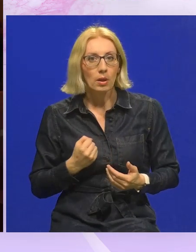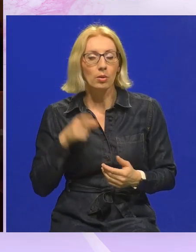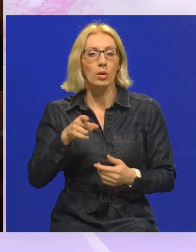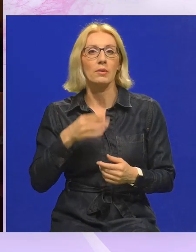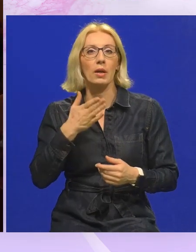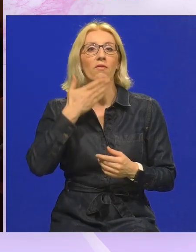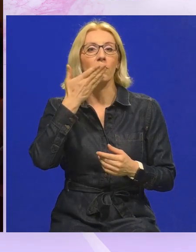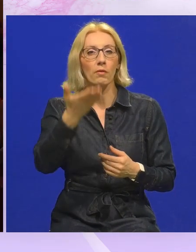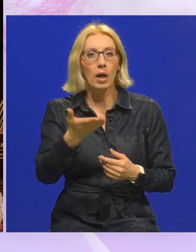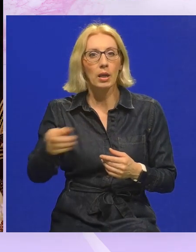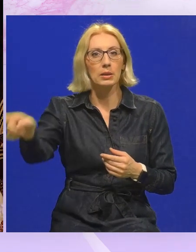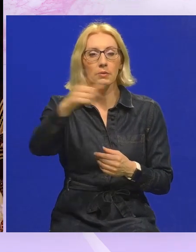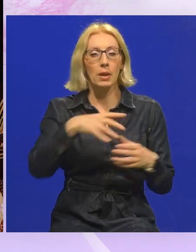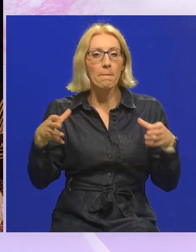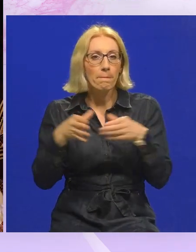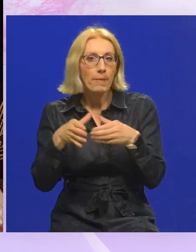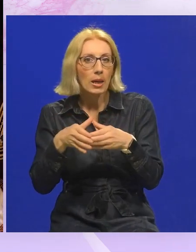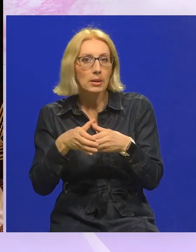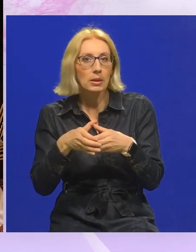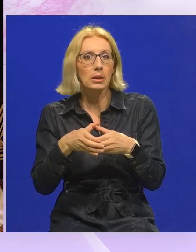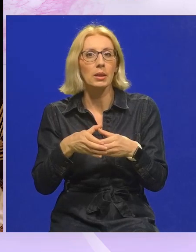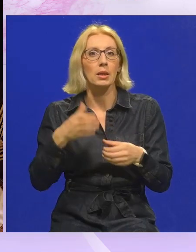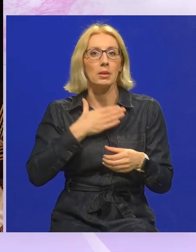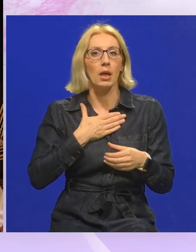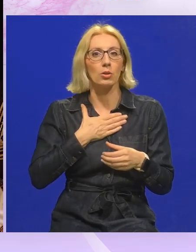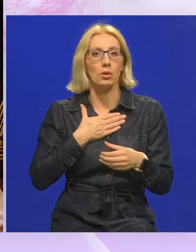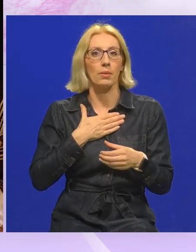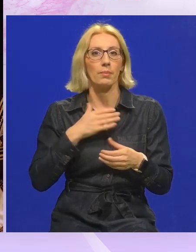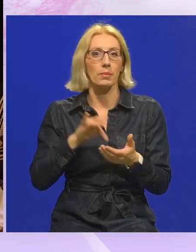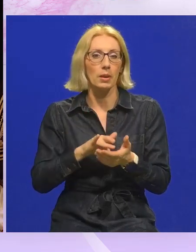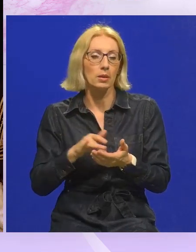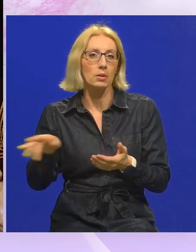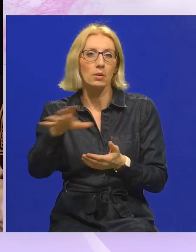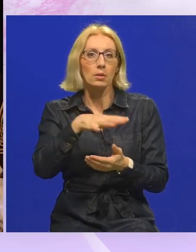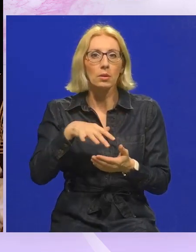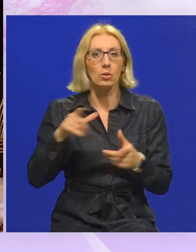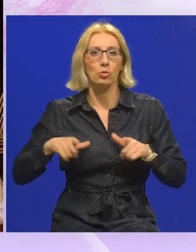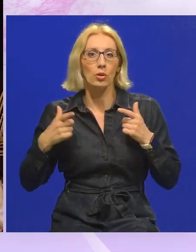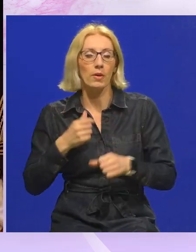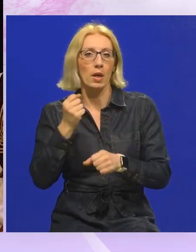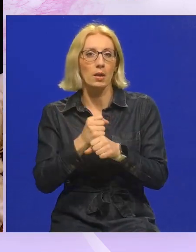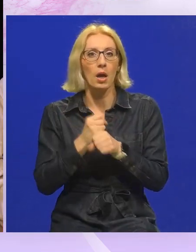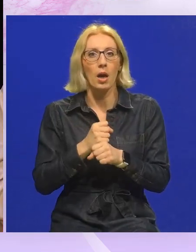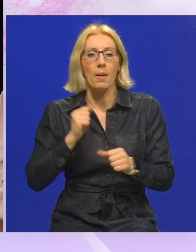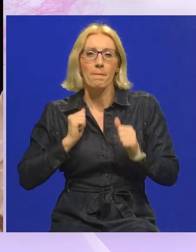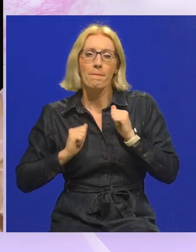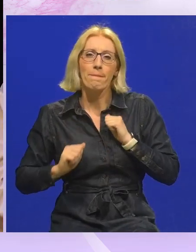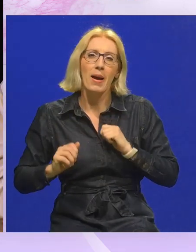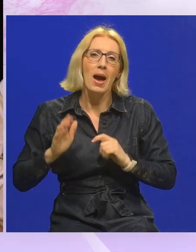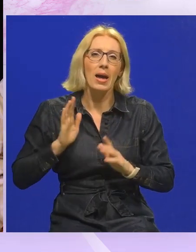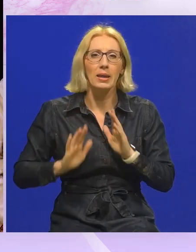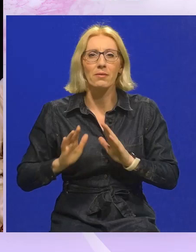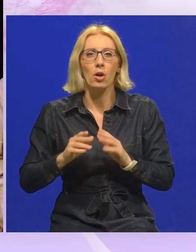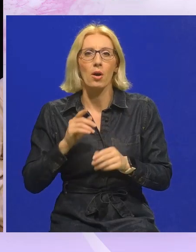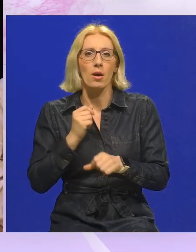svakako zahvaljujući svim manjinama koje na naše područje rade, žive i marljivo rade kako bi